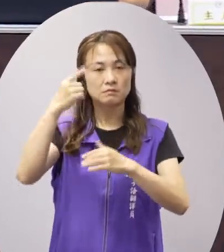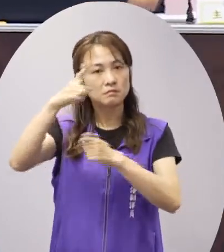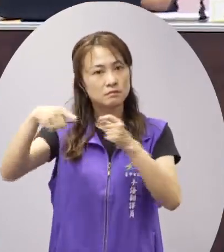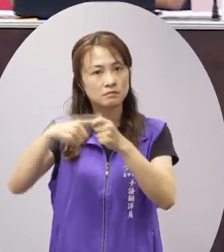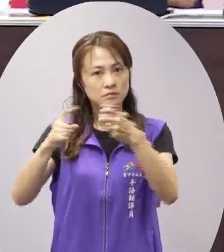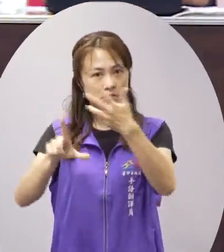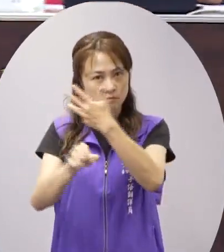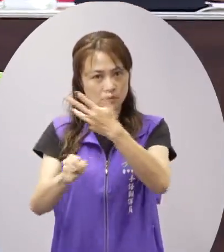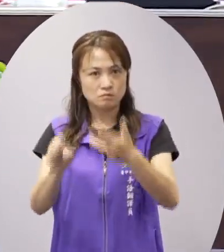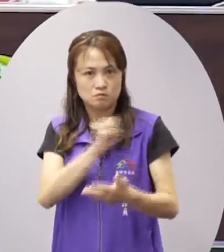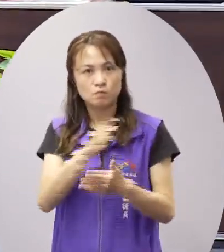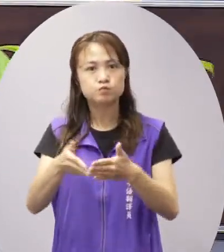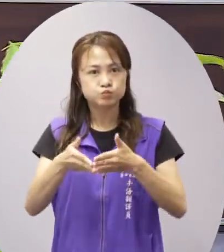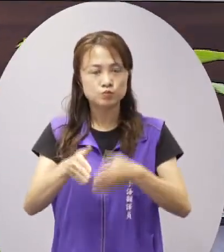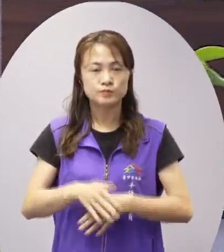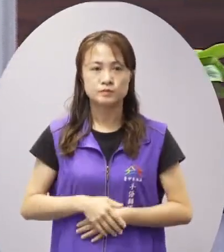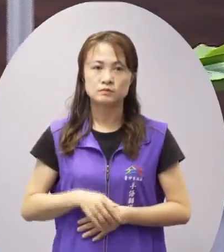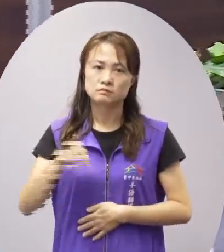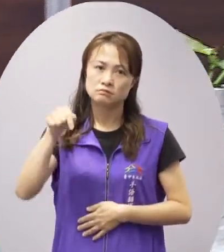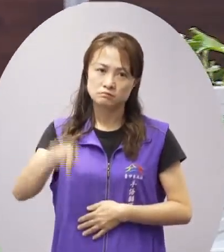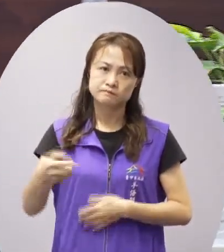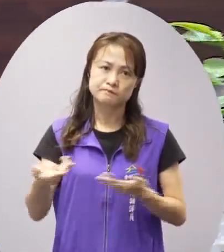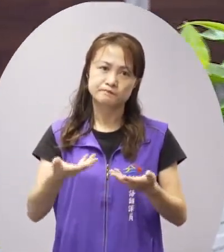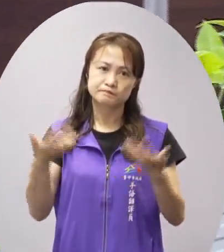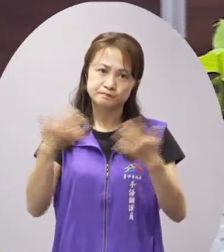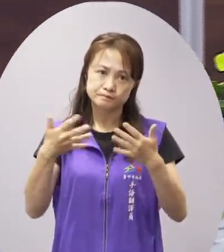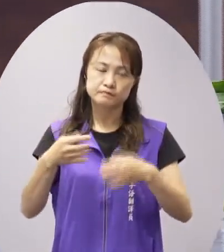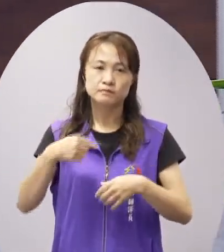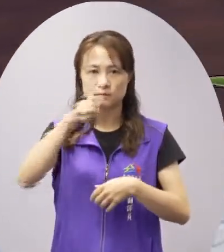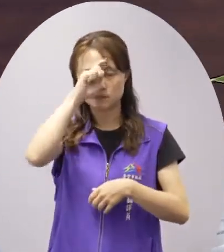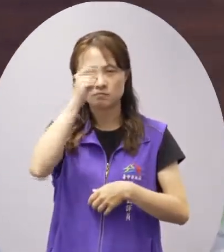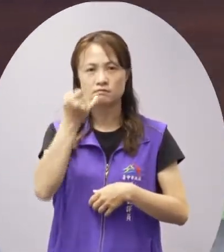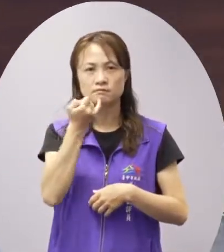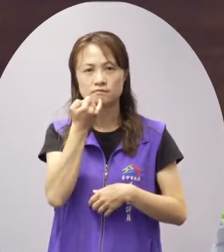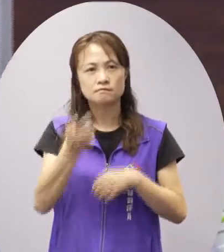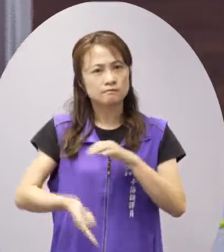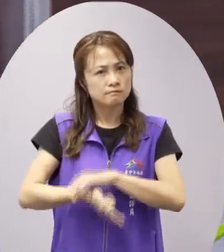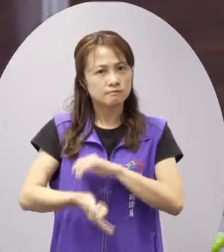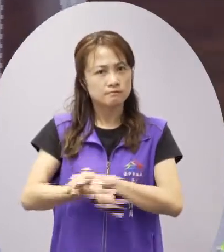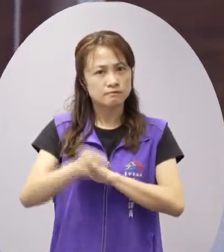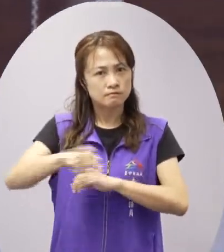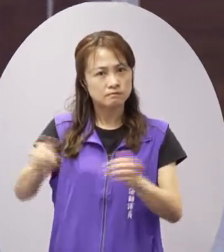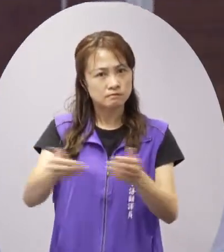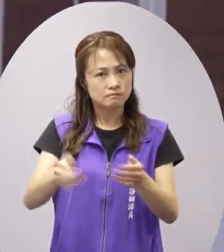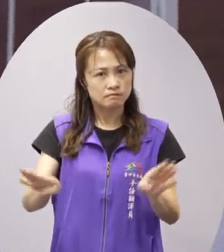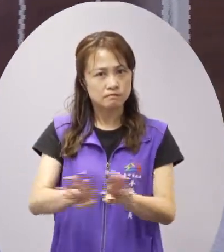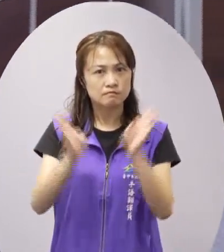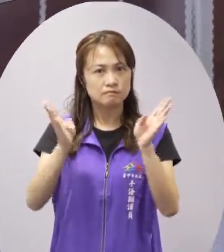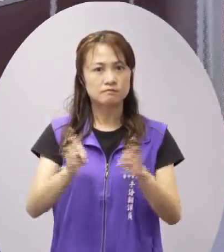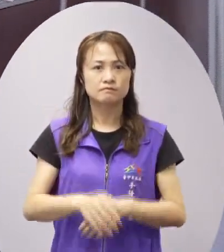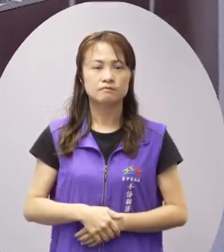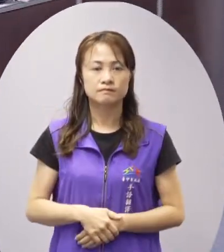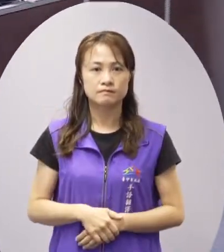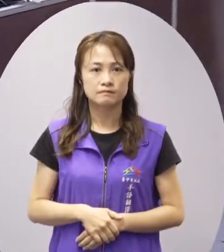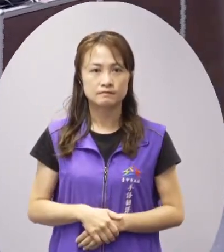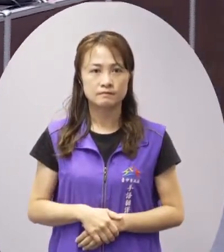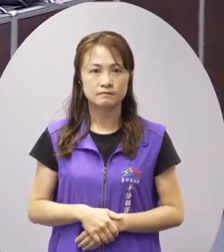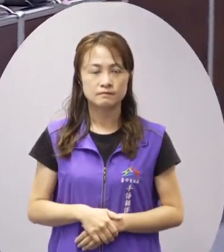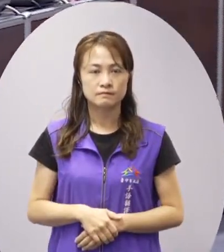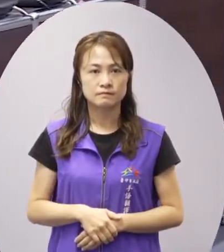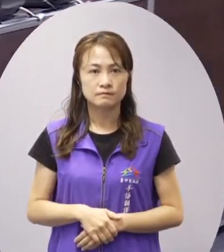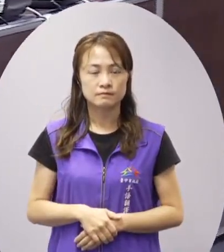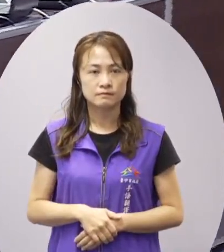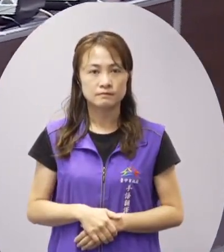结哦，那所以这个部分我们也希望说可以尽速的让这一个工程可以尽速来做一个发包的程序，所